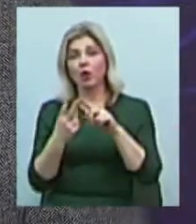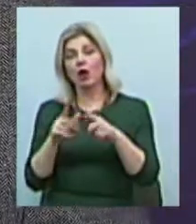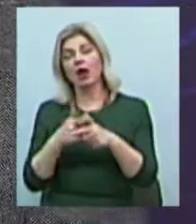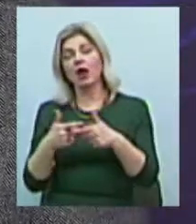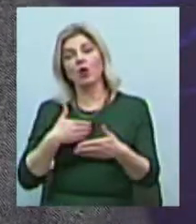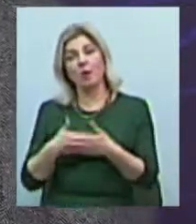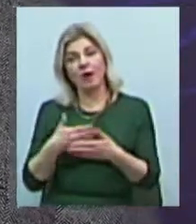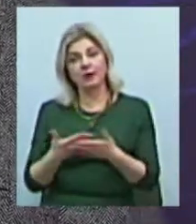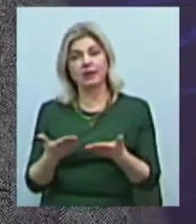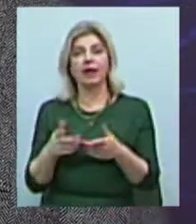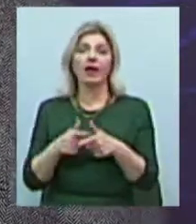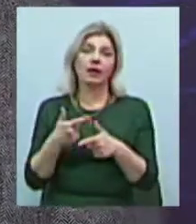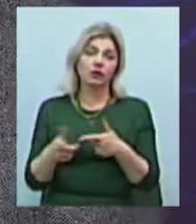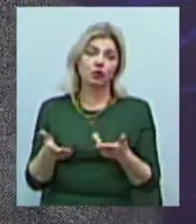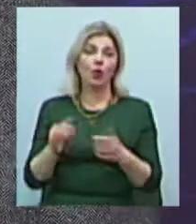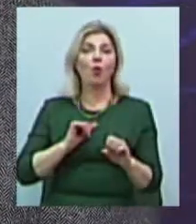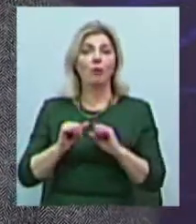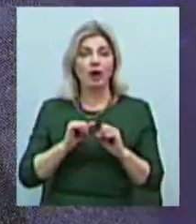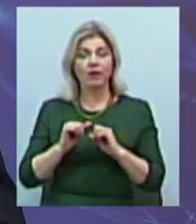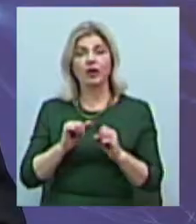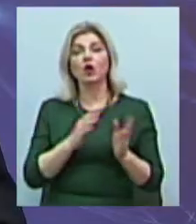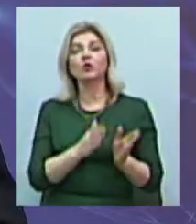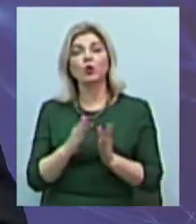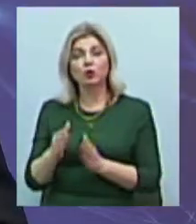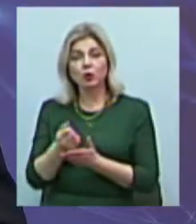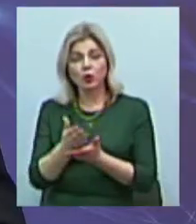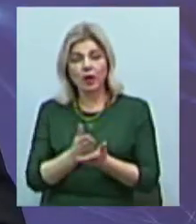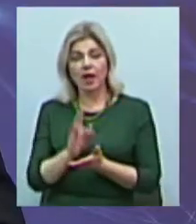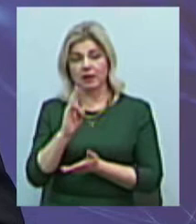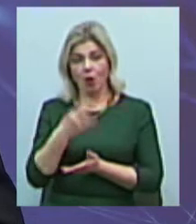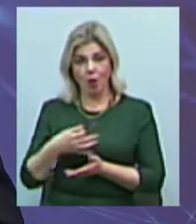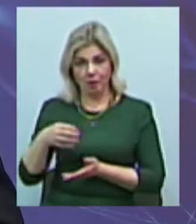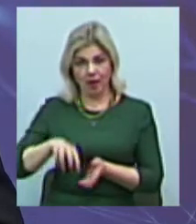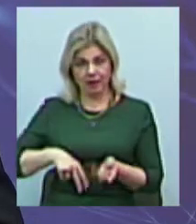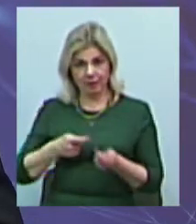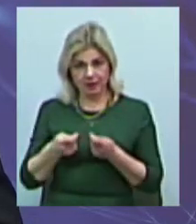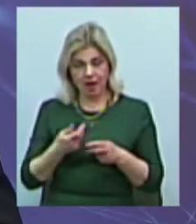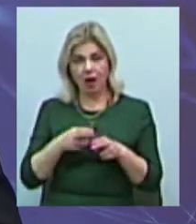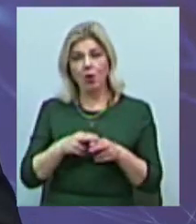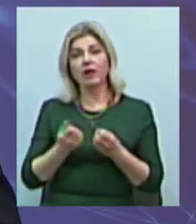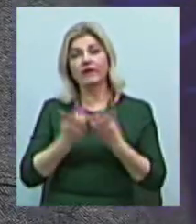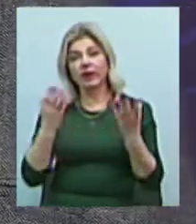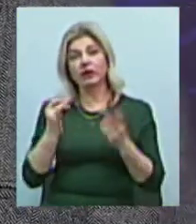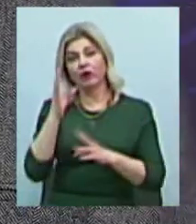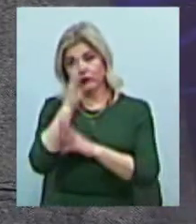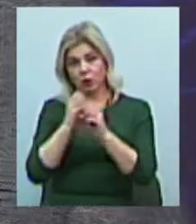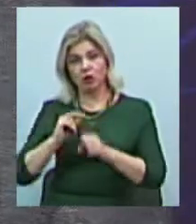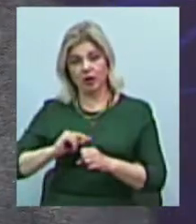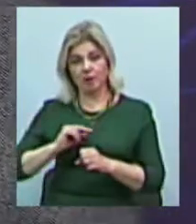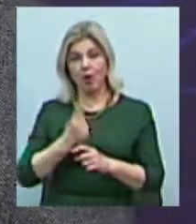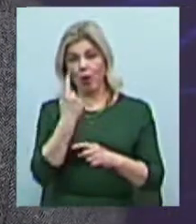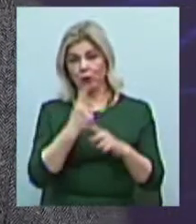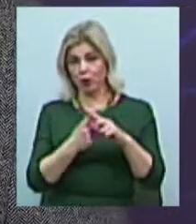чи то управління інфраструктури Миколаївської обласної адміністрації, яка, до речі, в день, а іноді вночі вони працюють